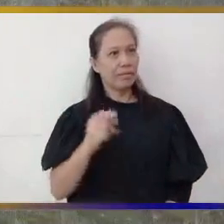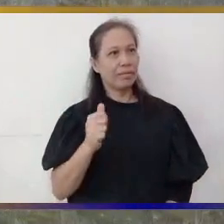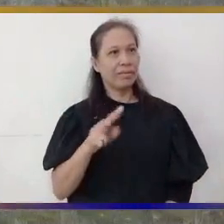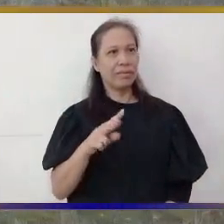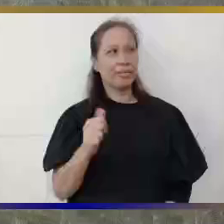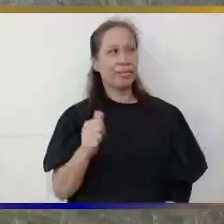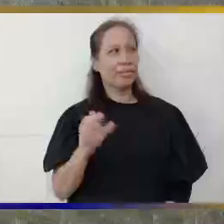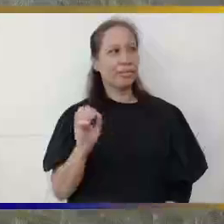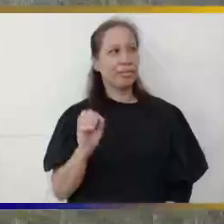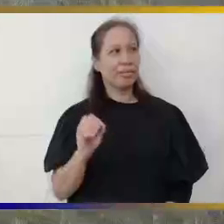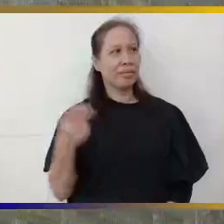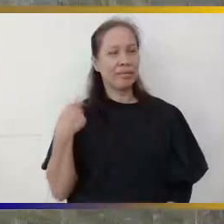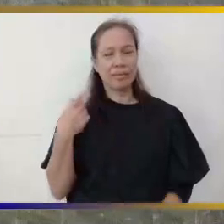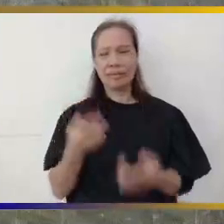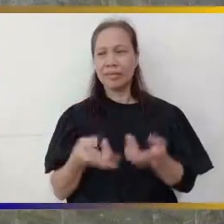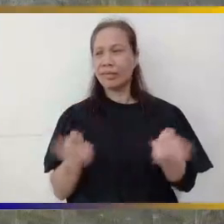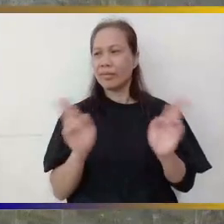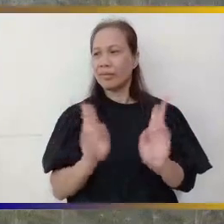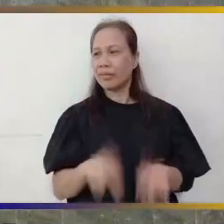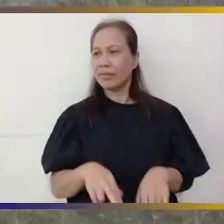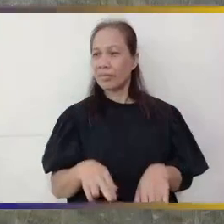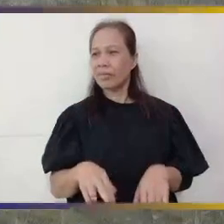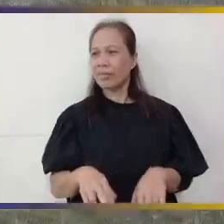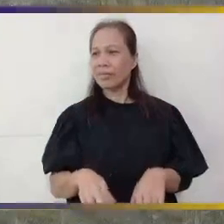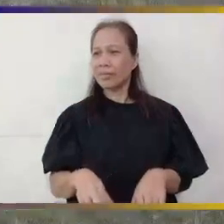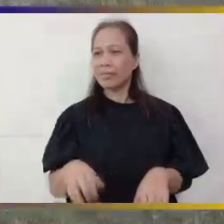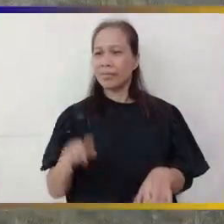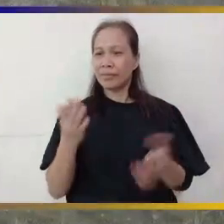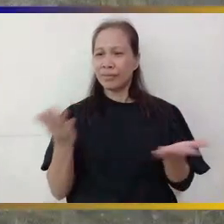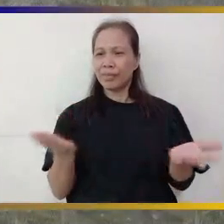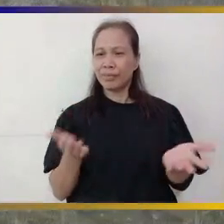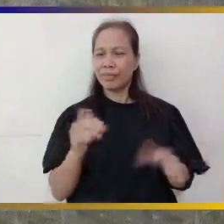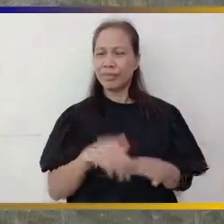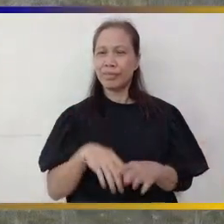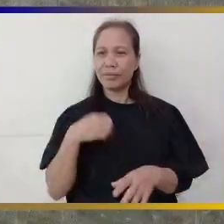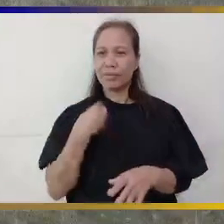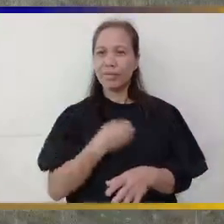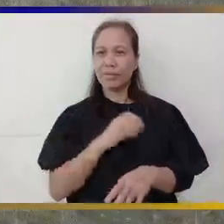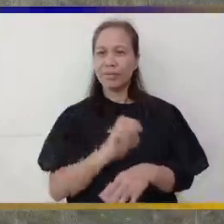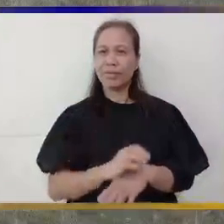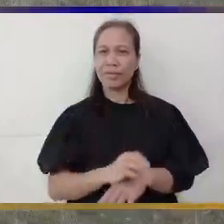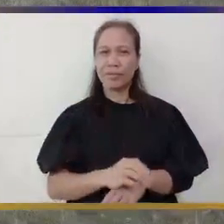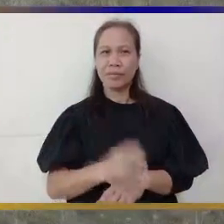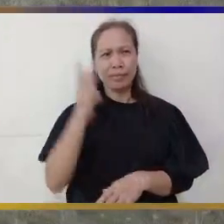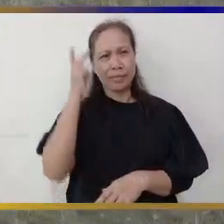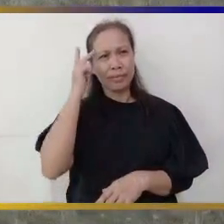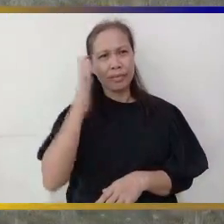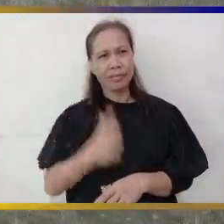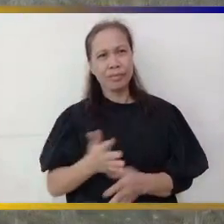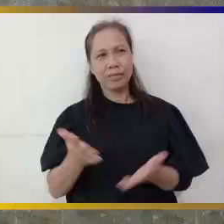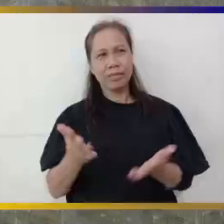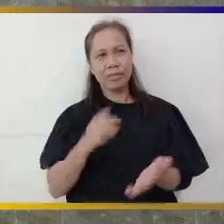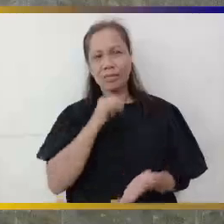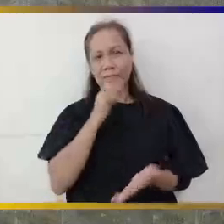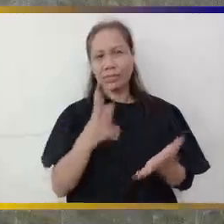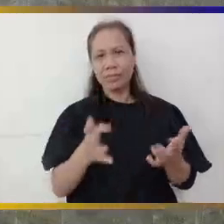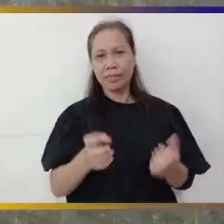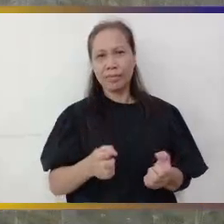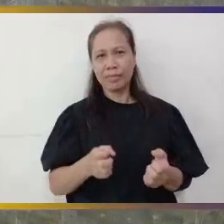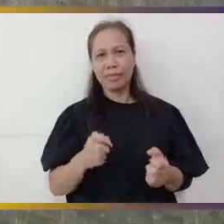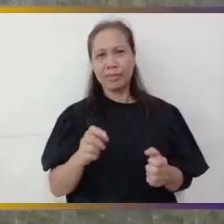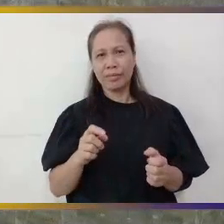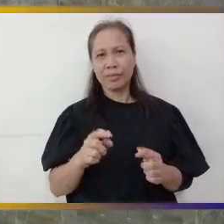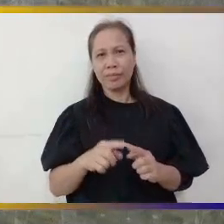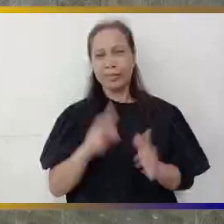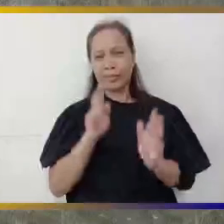mangyayari dito by the grace of God Ayokong pumatay kayo dahilan sa